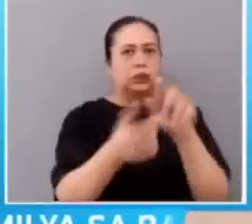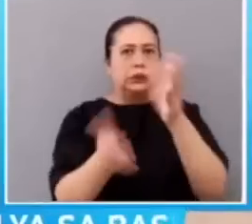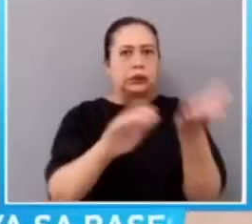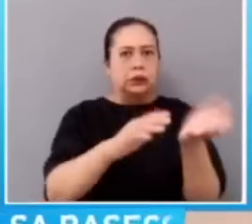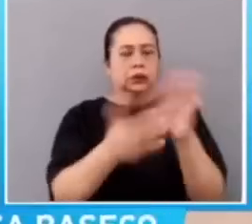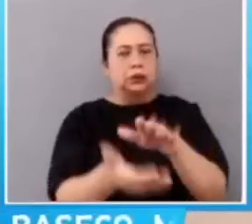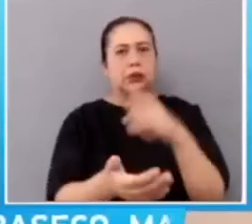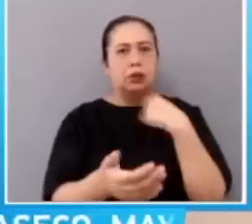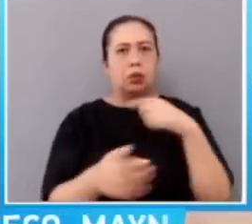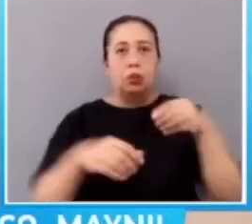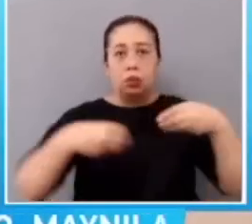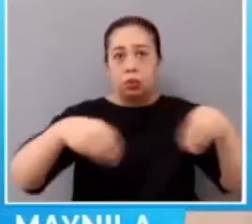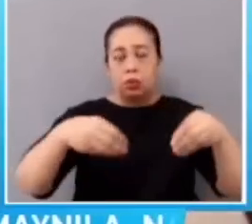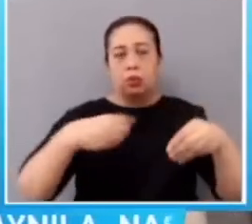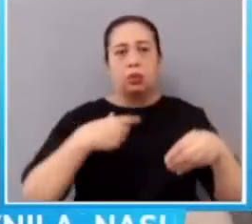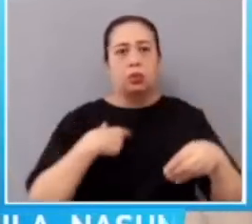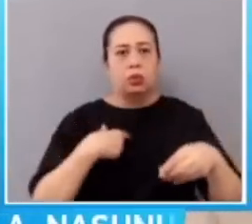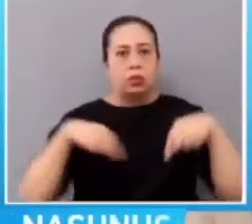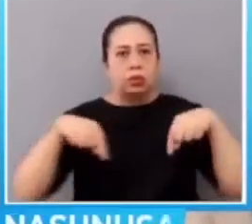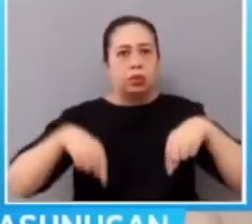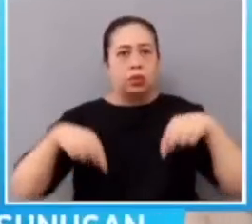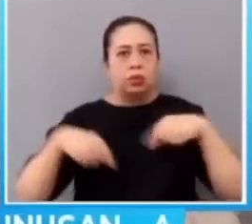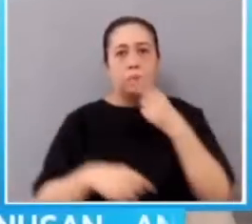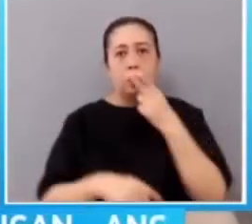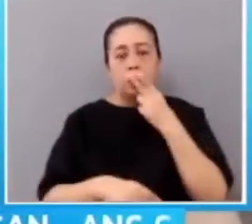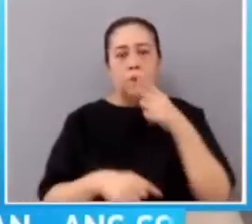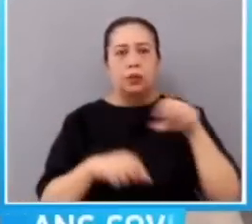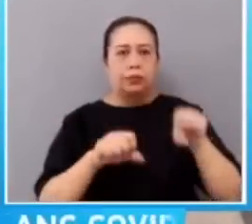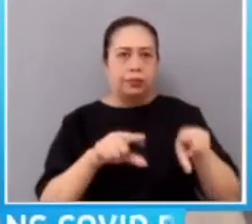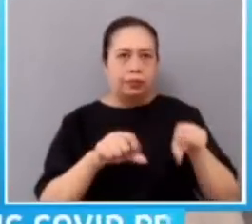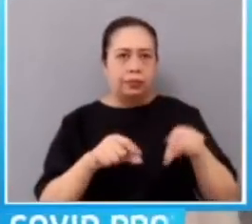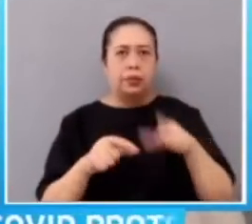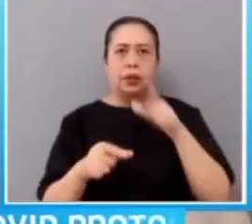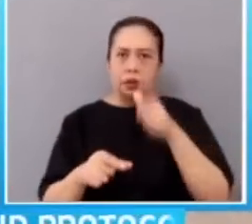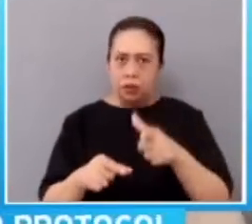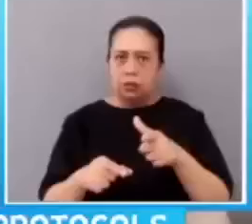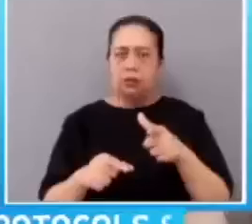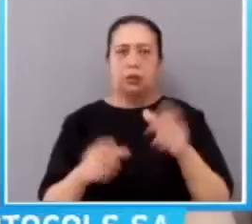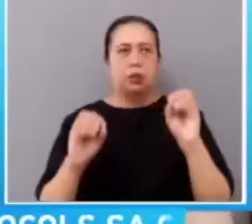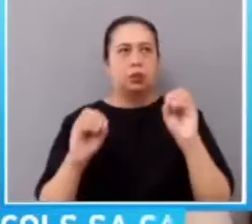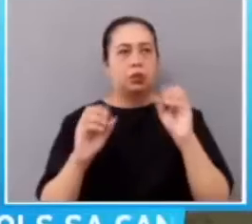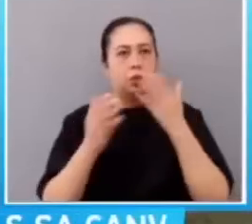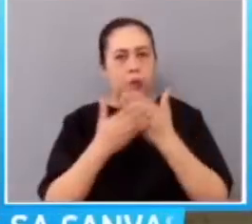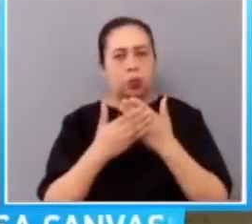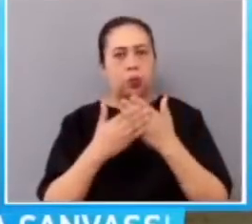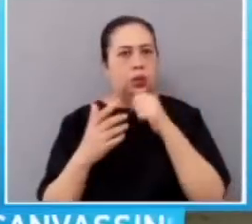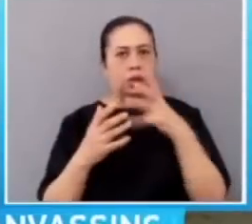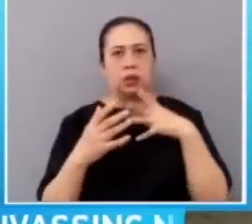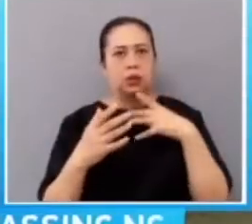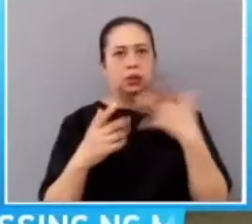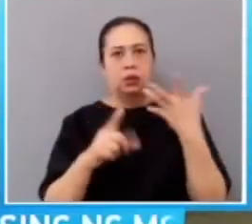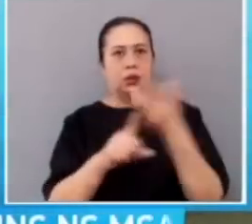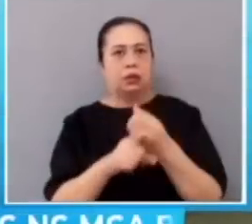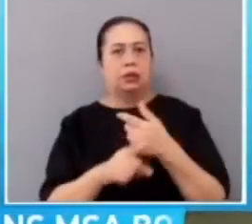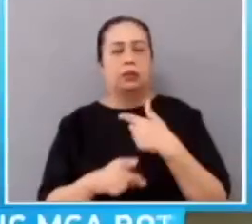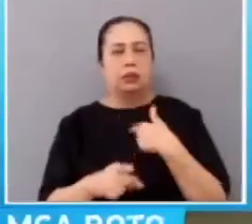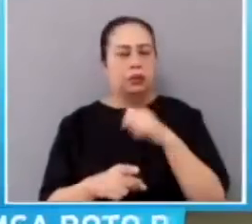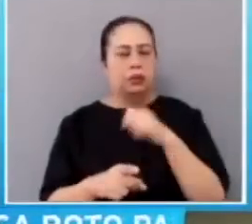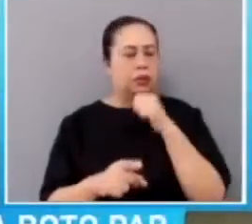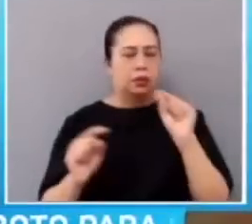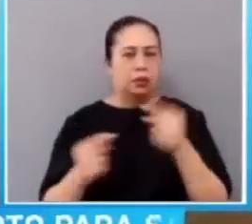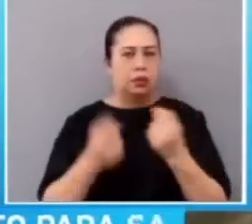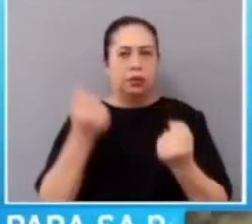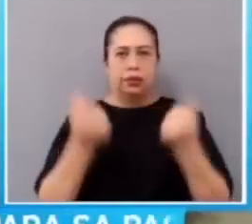akong dito, sigarilyo. Mabuti nga ka mo, sa awa ng Diyos, hindi ako inabot. Hindi nasugatan ang driver at